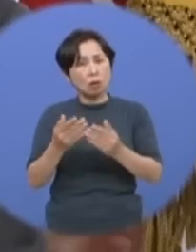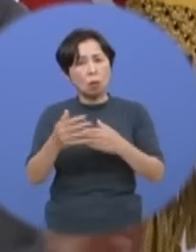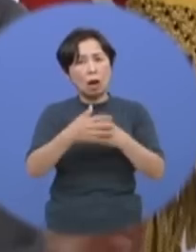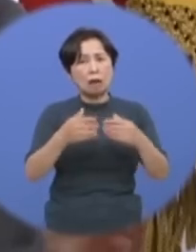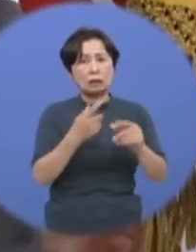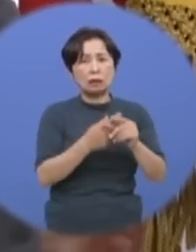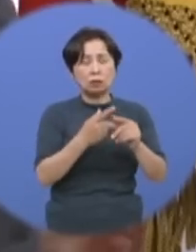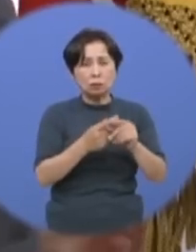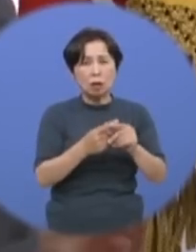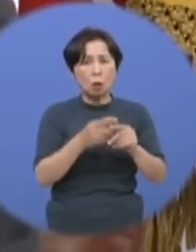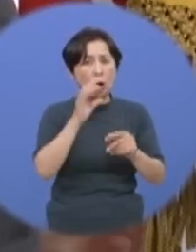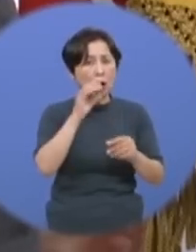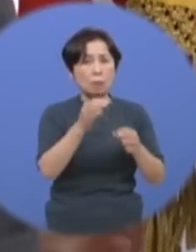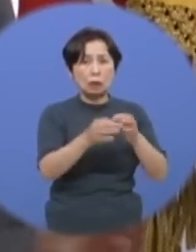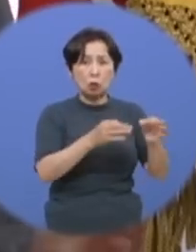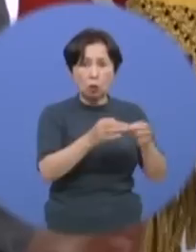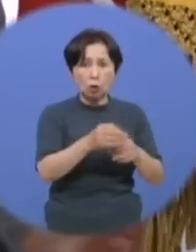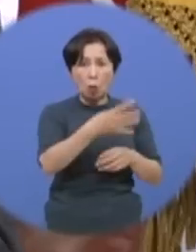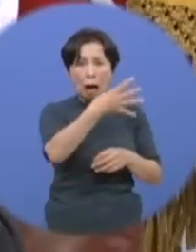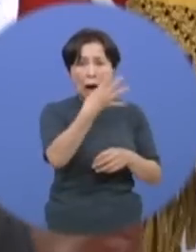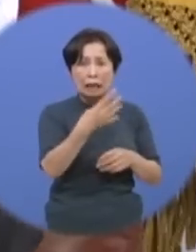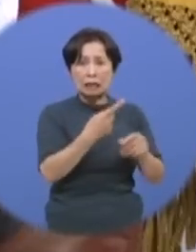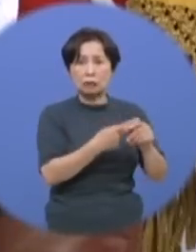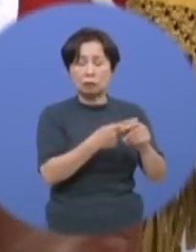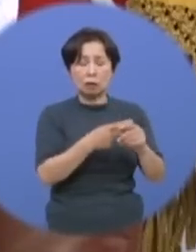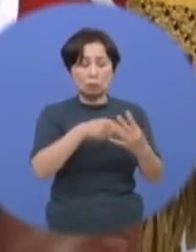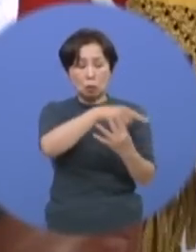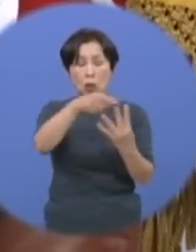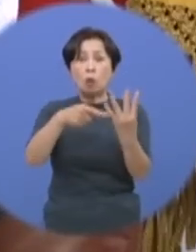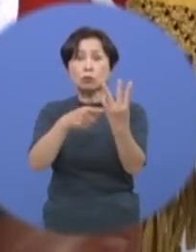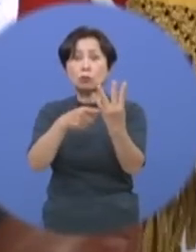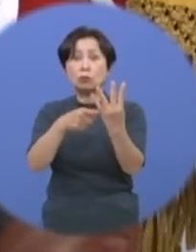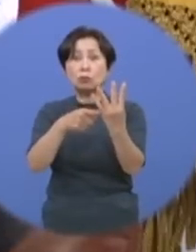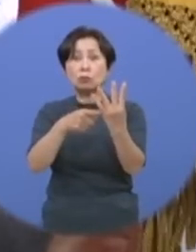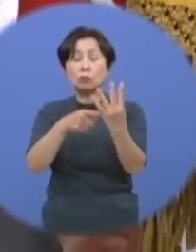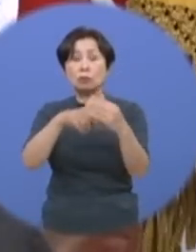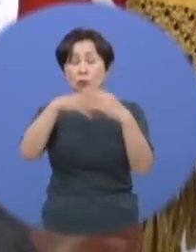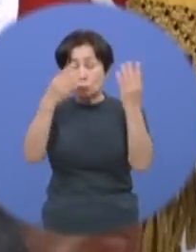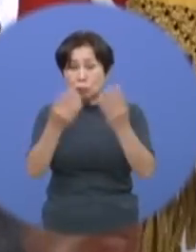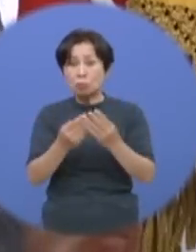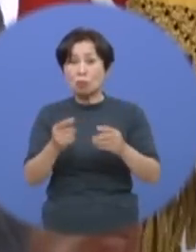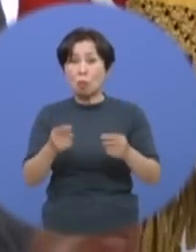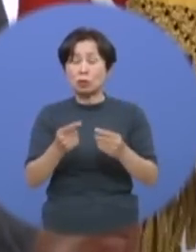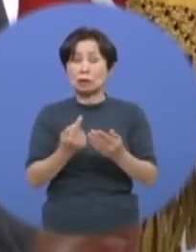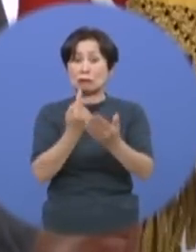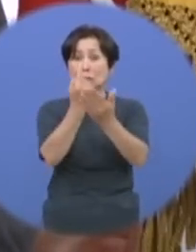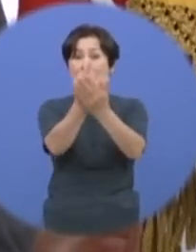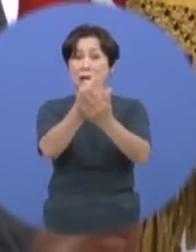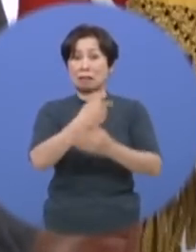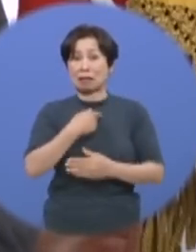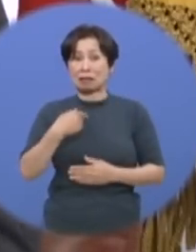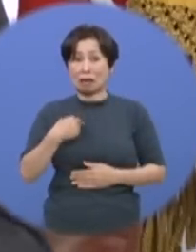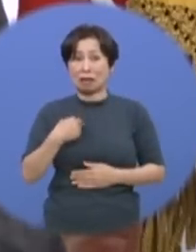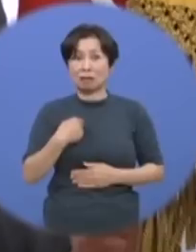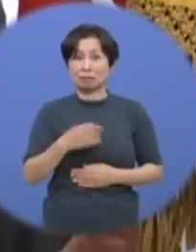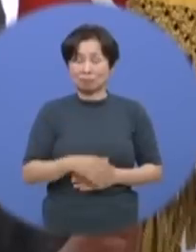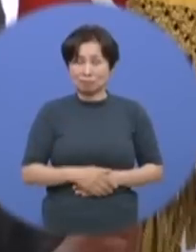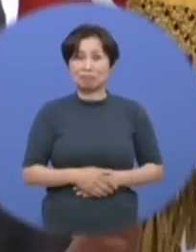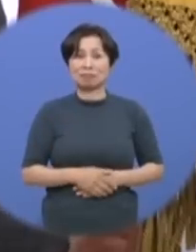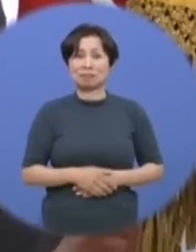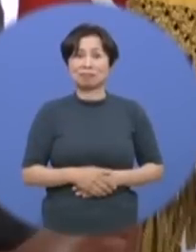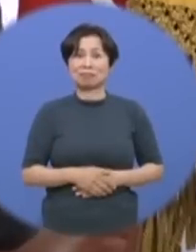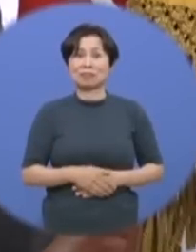海南ちゃいなんですねいっぺん南港先発にでいいですねあのとにかくみんな